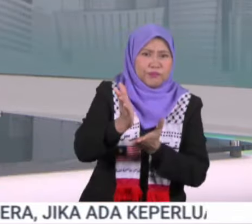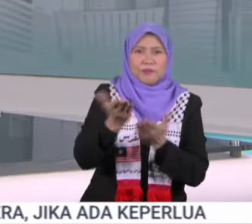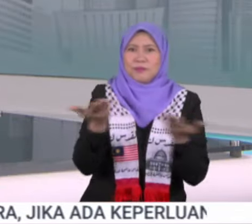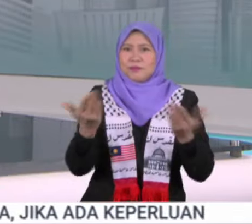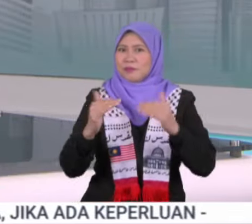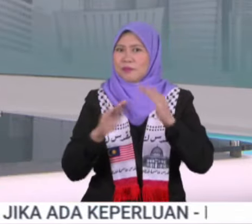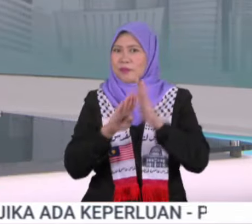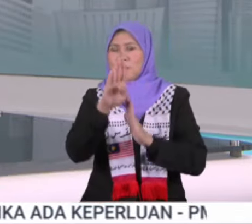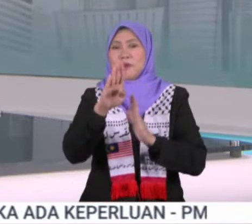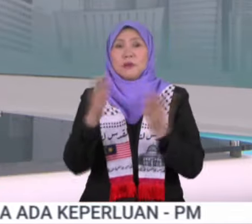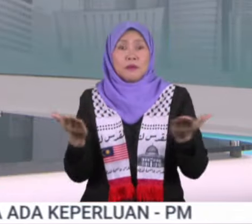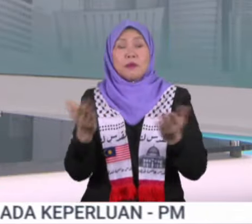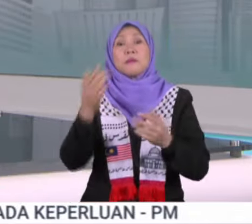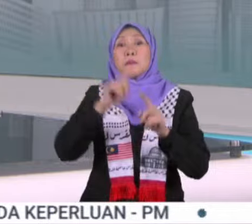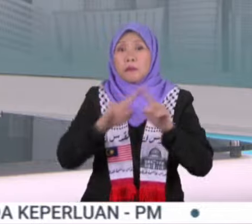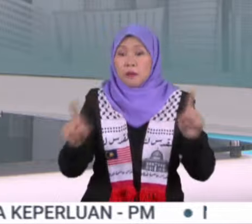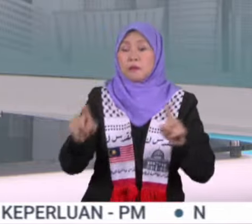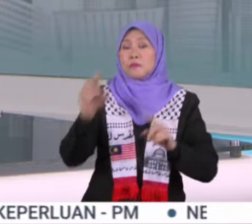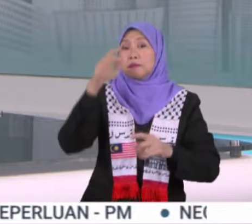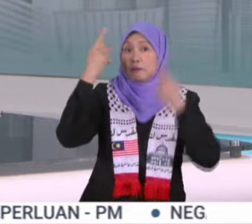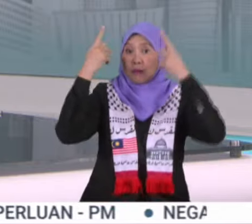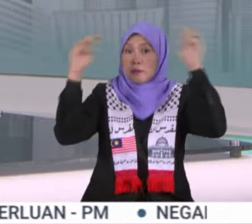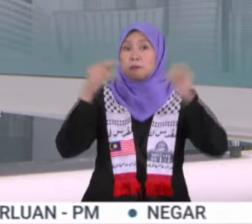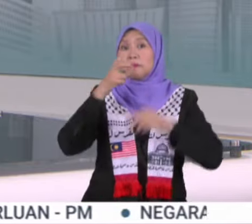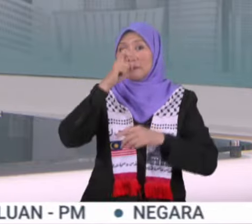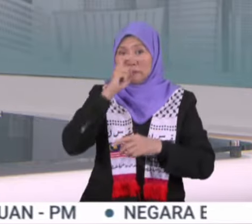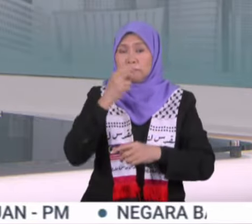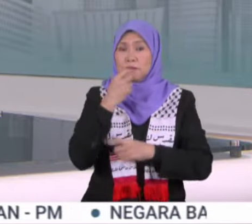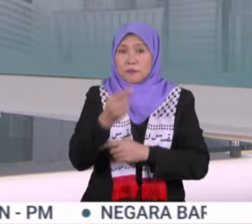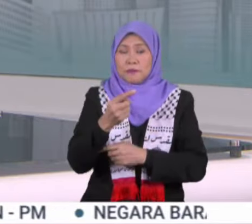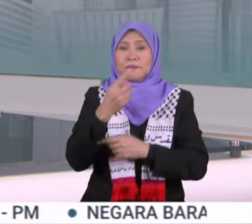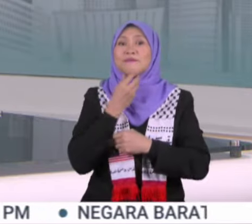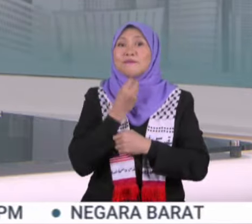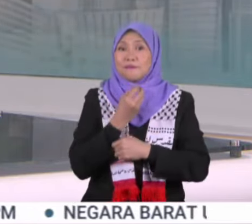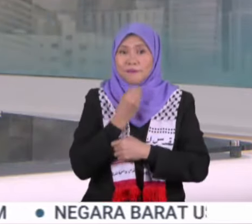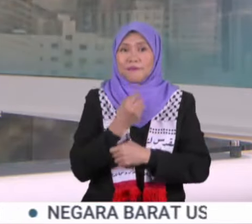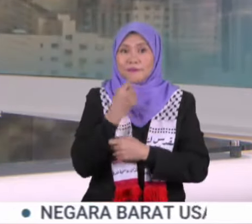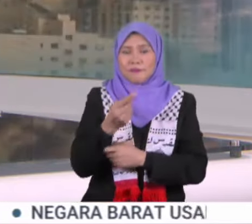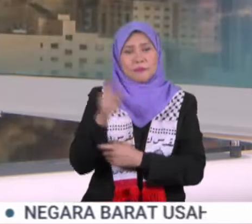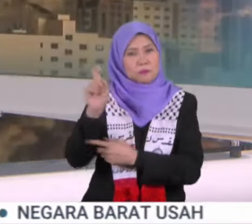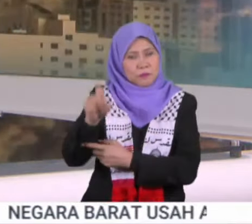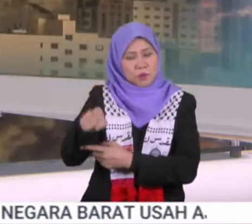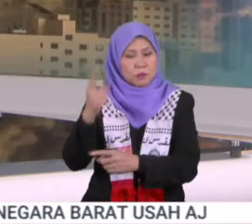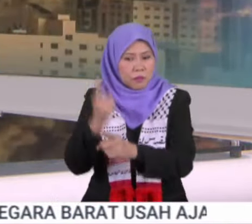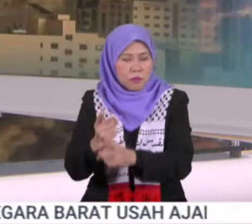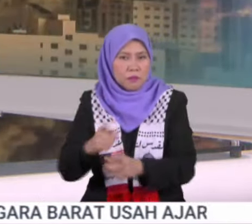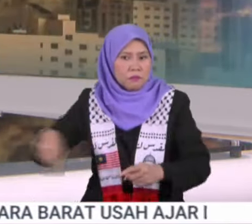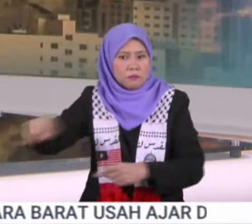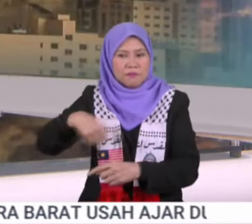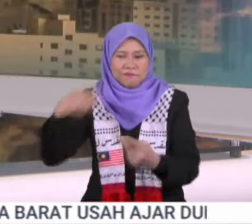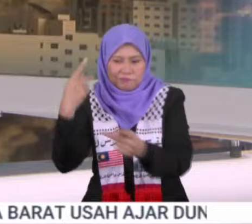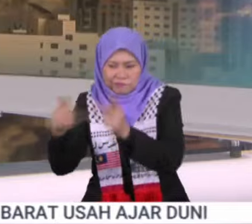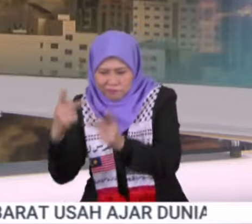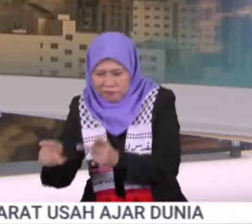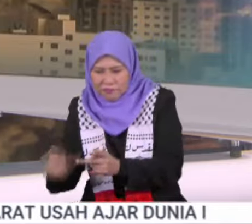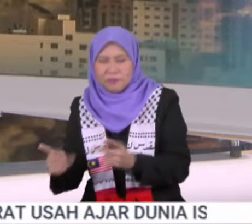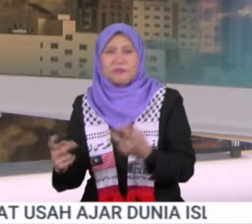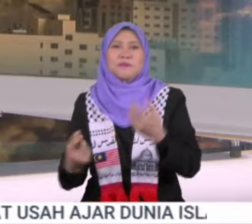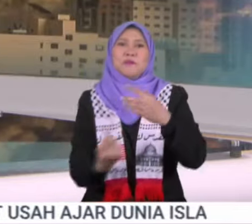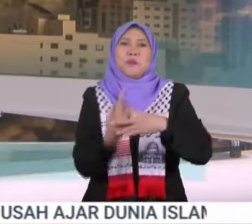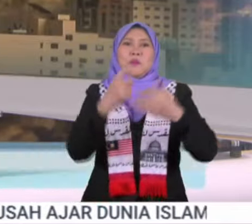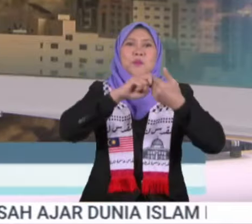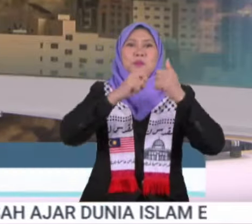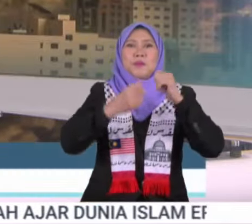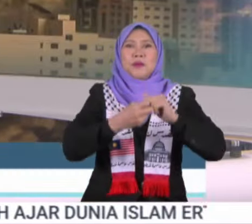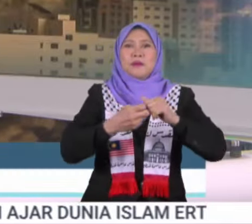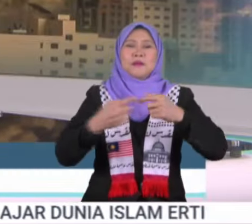kemampanan pembangunan. Sebaliknya, tegas Perdana Menteri Datuk Seri Anwar Ibrahim, mereka perlu betulkan naratif tidak tepat mengenai konflik di